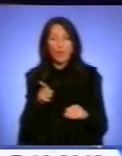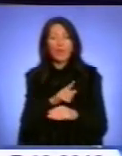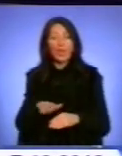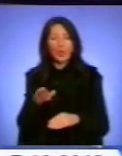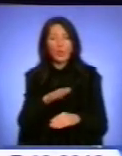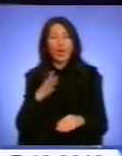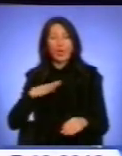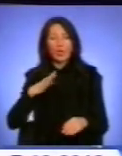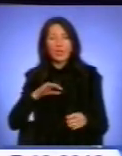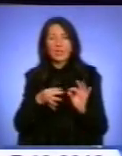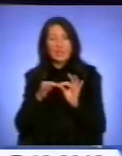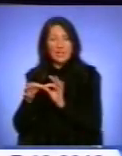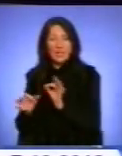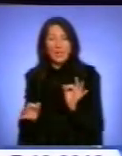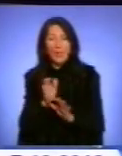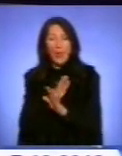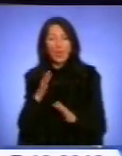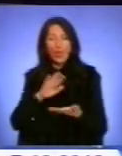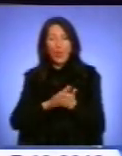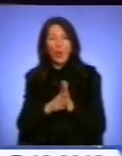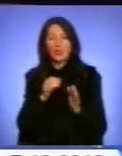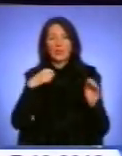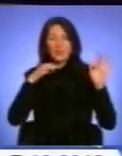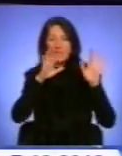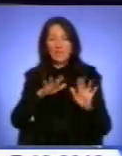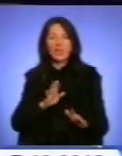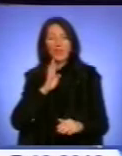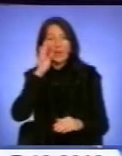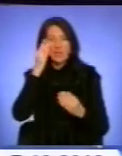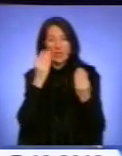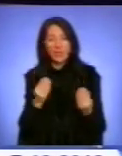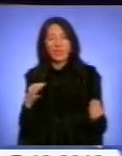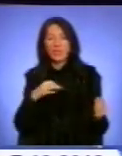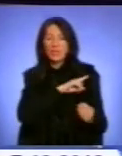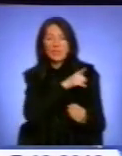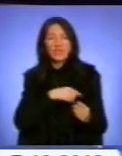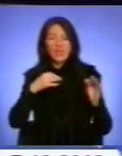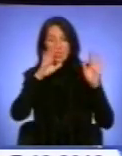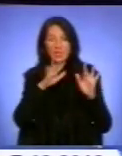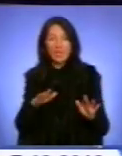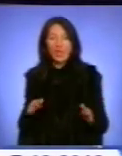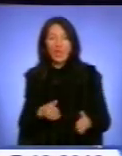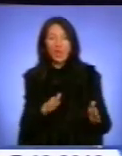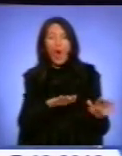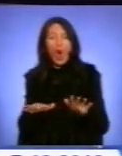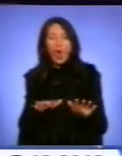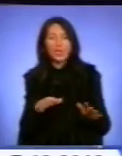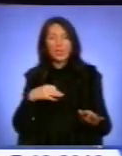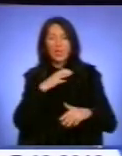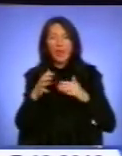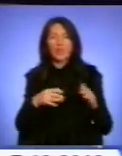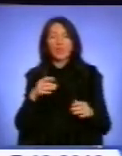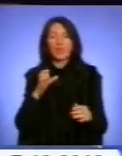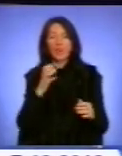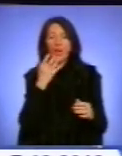Тернопільщині очікуються складні погодні умови, часом сніг, вранці та вдень сильний сніг. На дорогах ожеледиться, вітер південний з